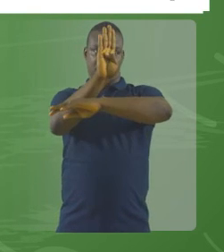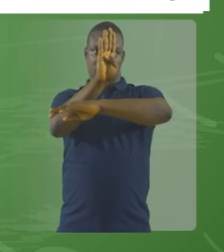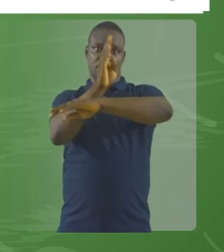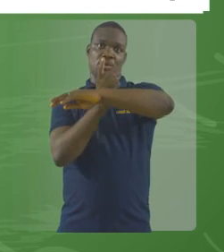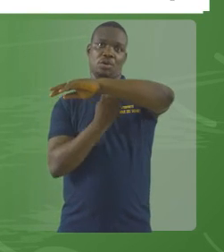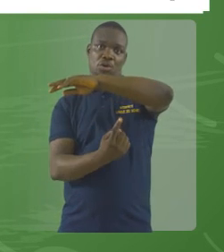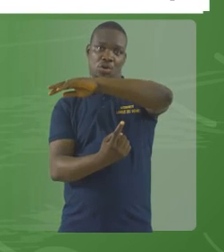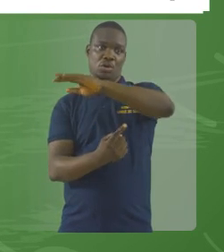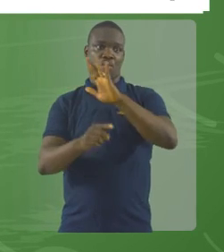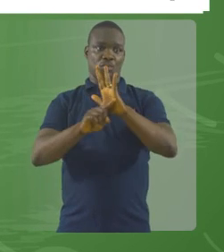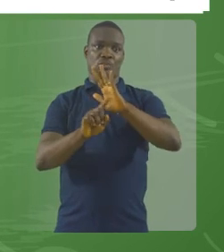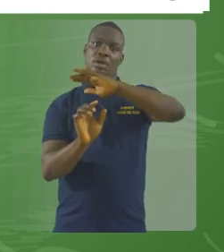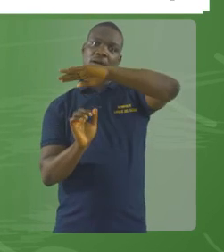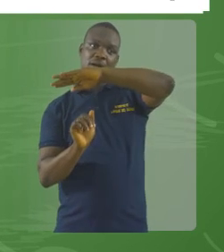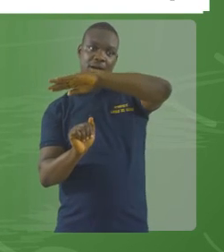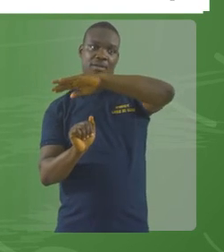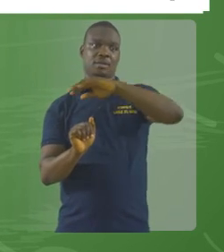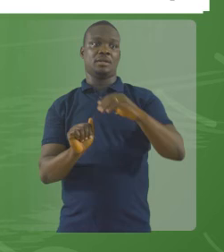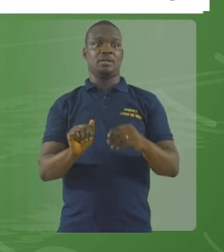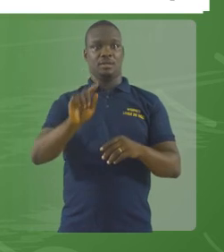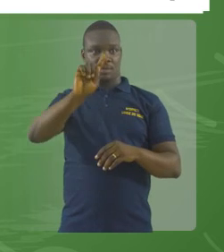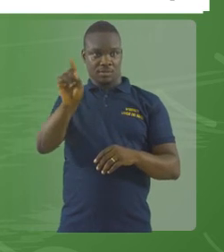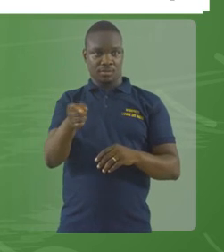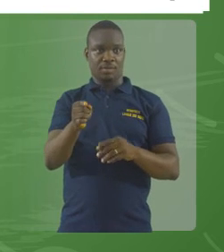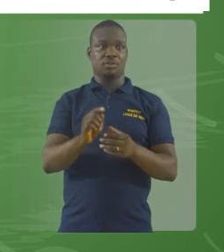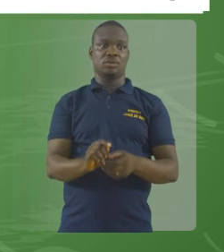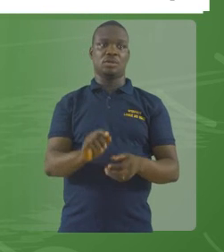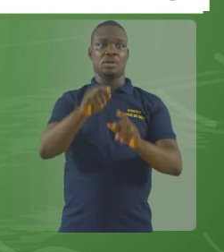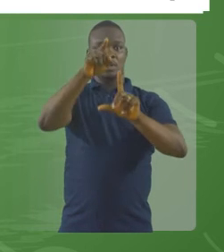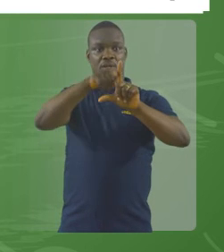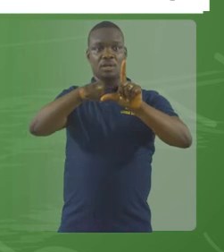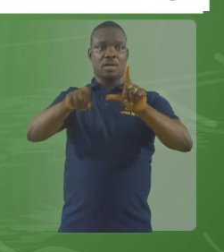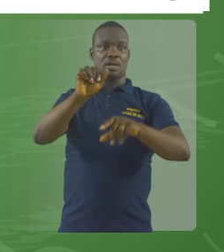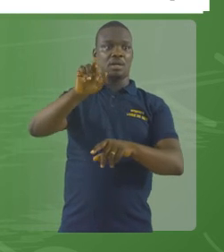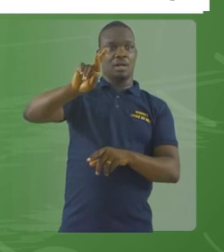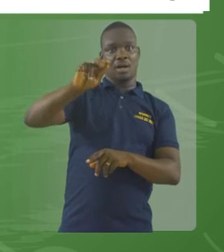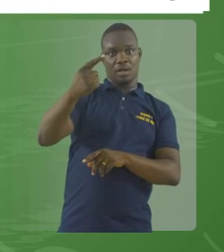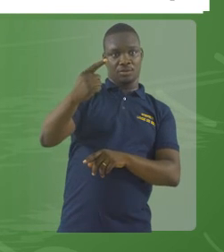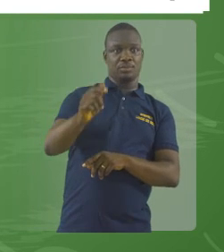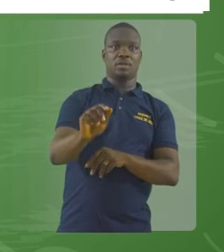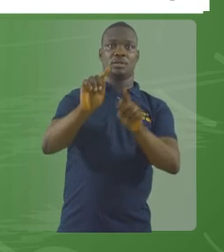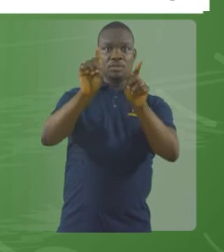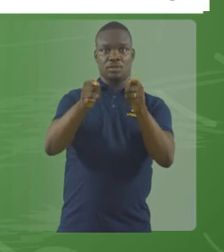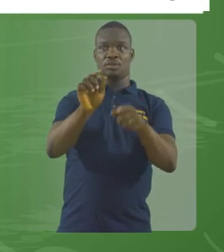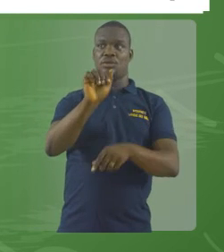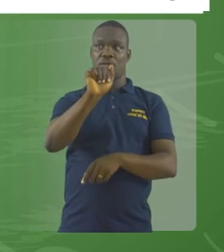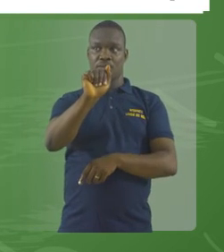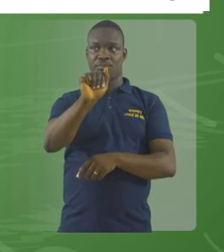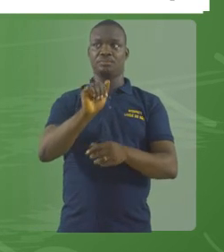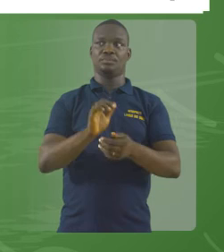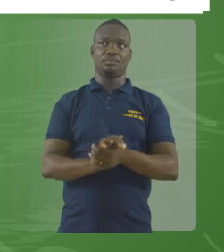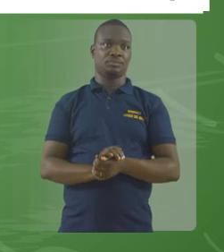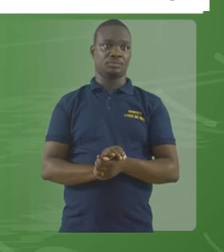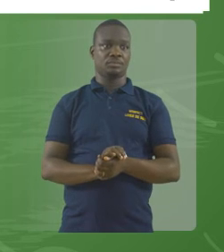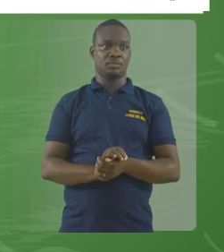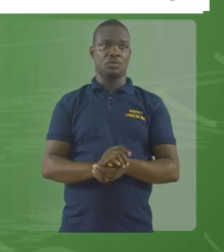sur 1-A, la mesure principale de son angle, qui est argument principal de A. Vous